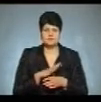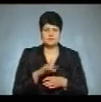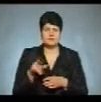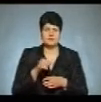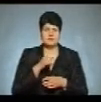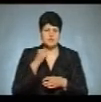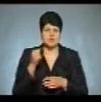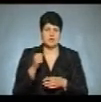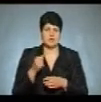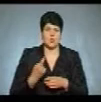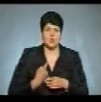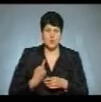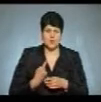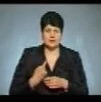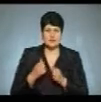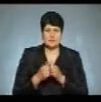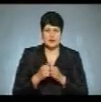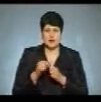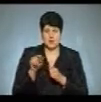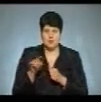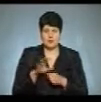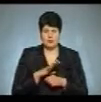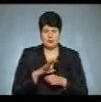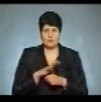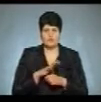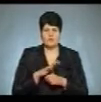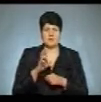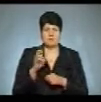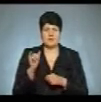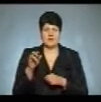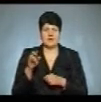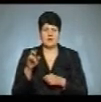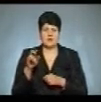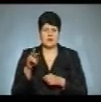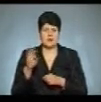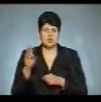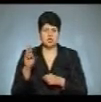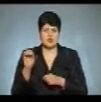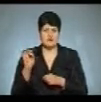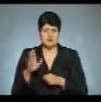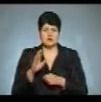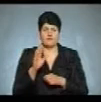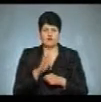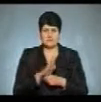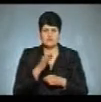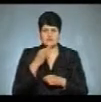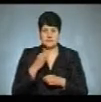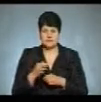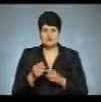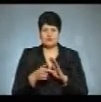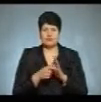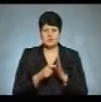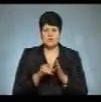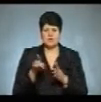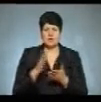охоронець Альору. І біля нього був Біляшевич Володимир. Він сказав, що в приміщенні клубу знаходиться